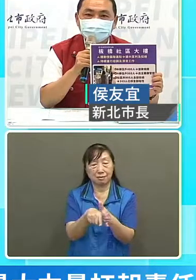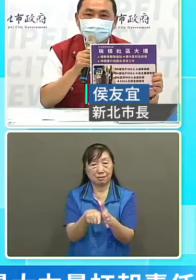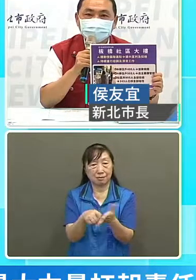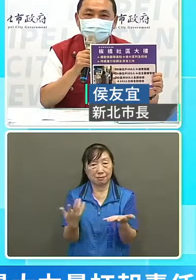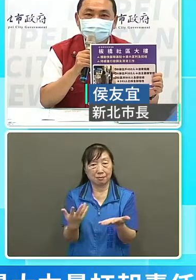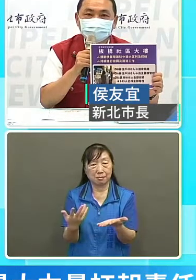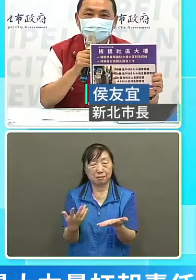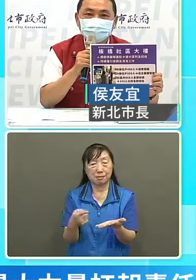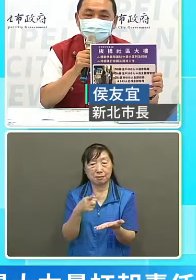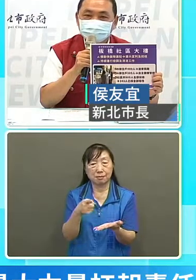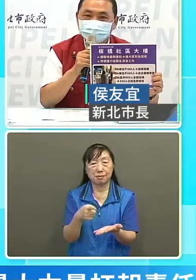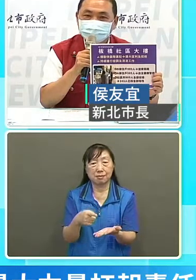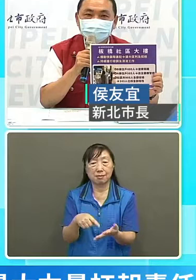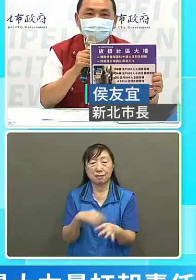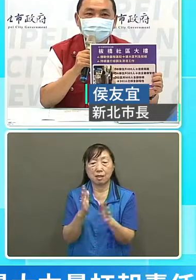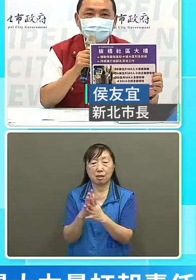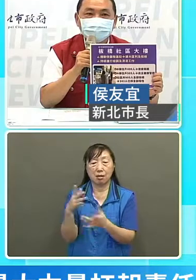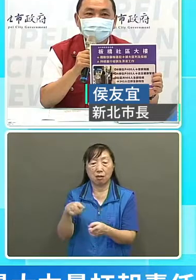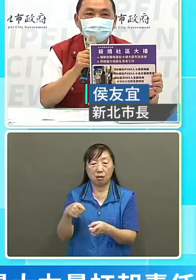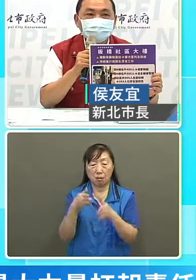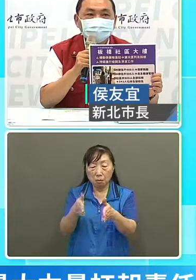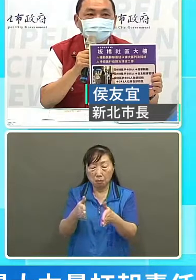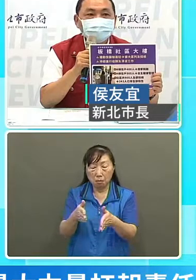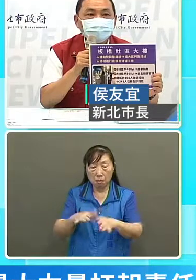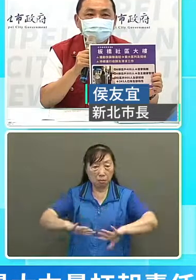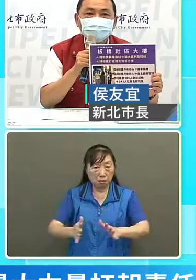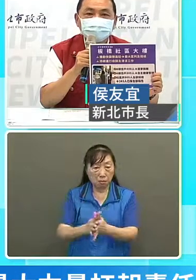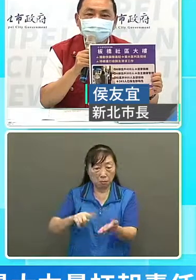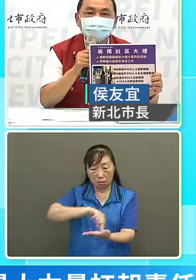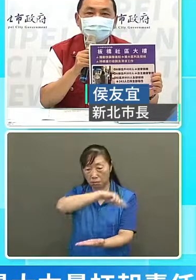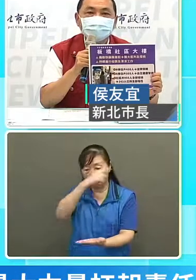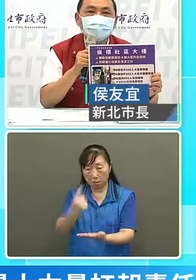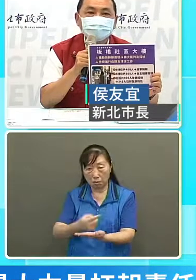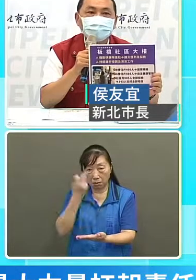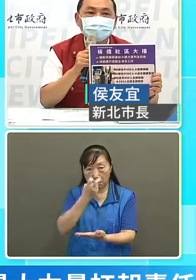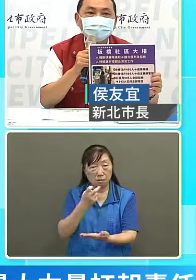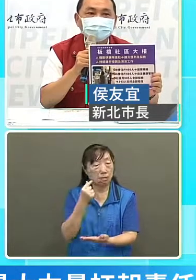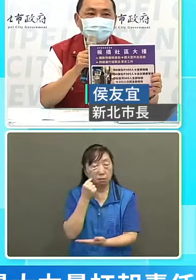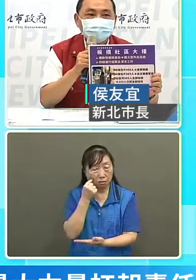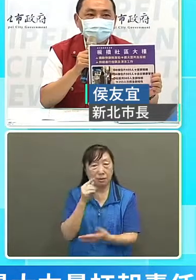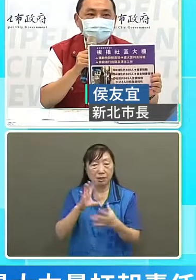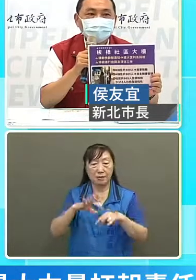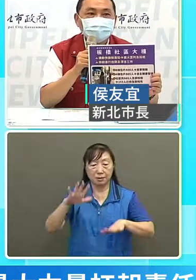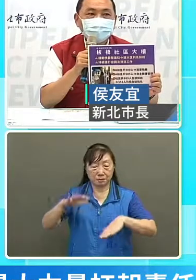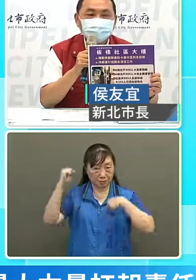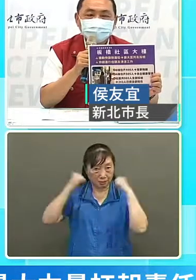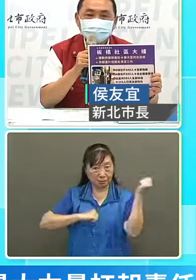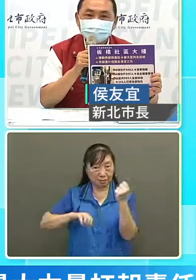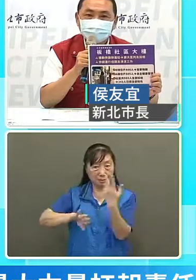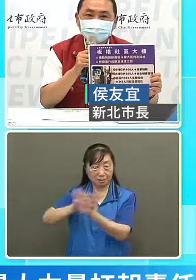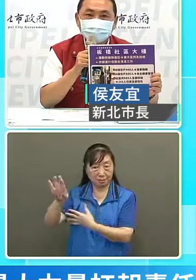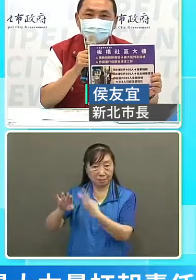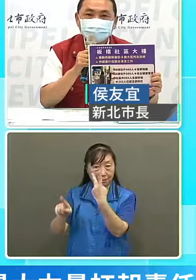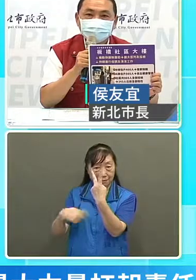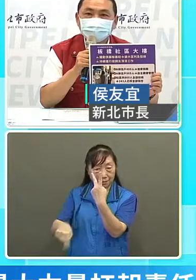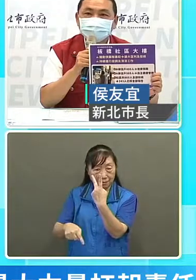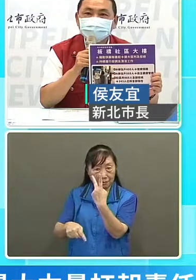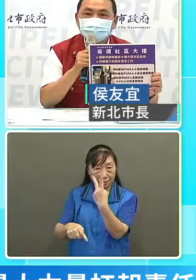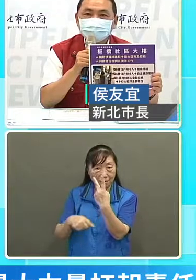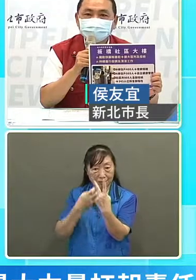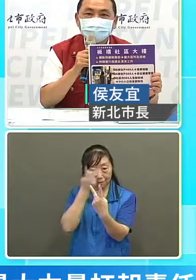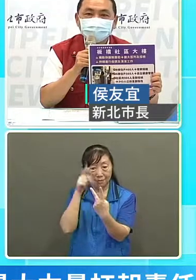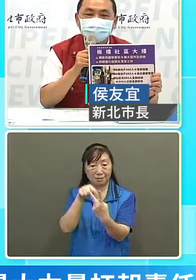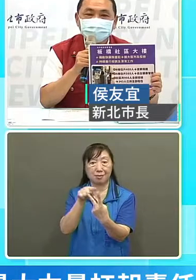在做机动的整个筛检，到了今天的早上另外2名才出来，所以我